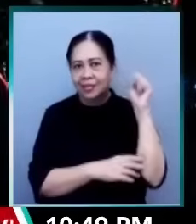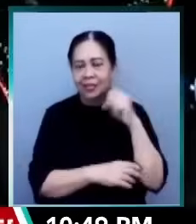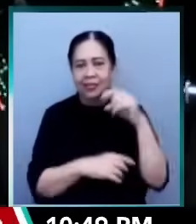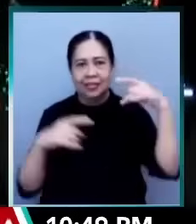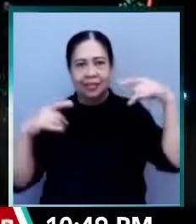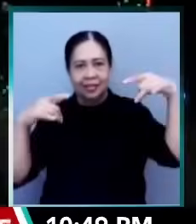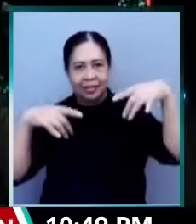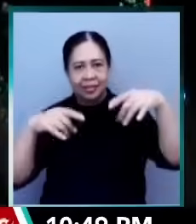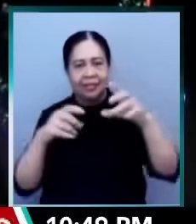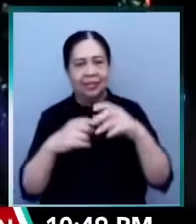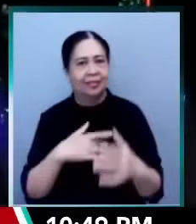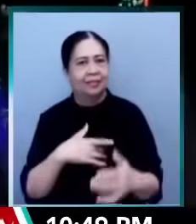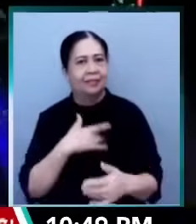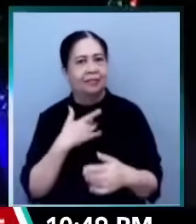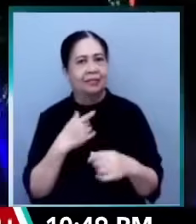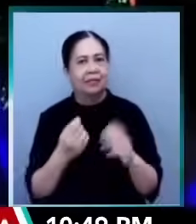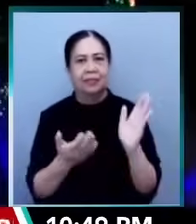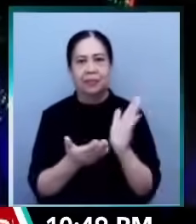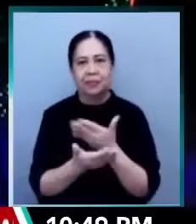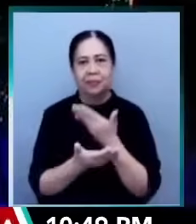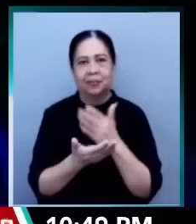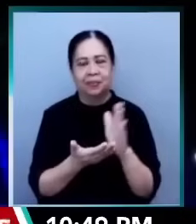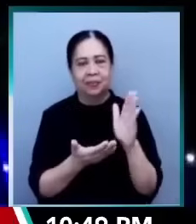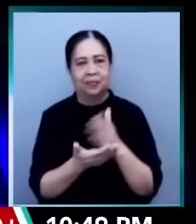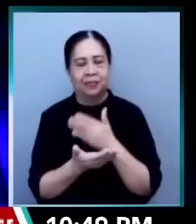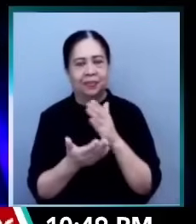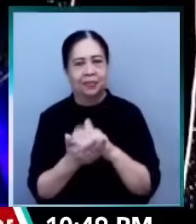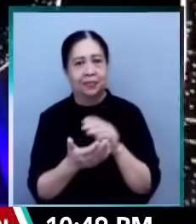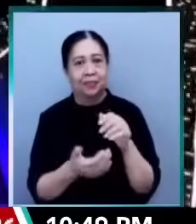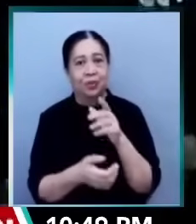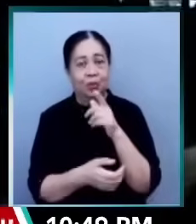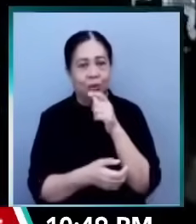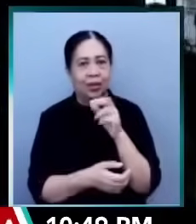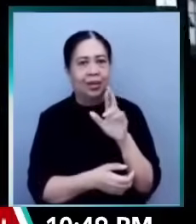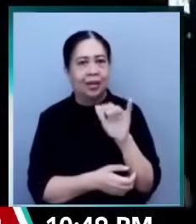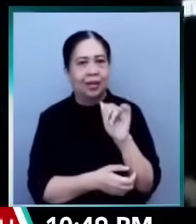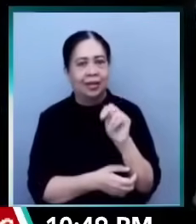ang pagpapatugtog ng mga awitin ni Maestro Ryan Cayabyab.